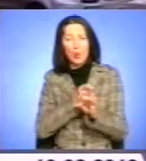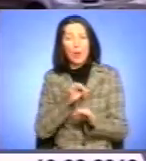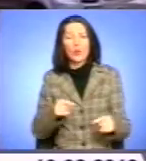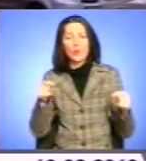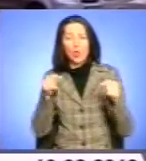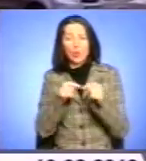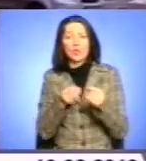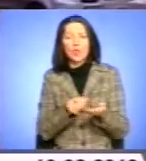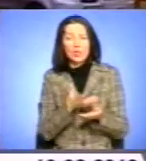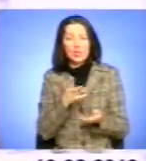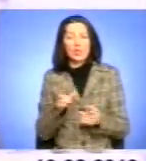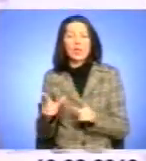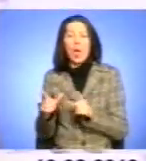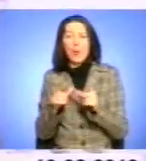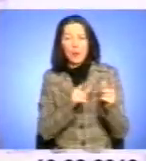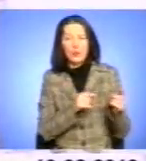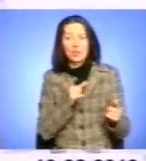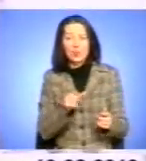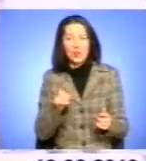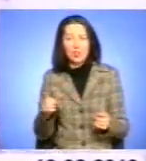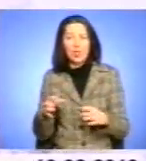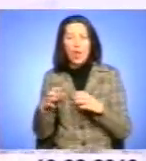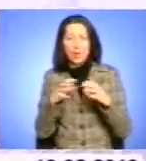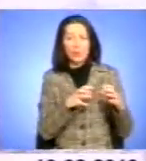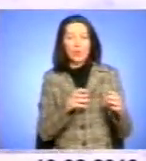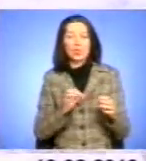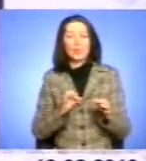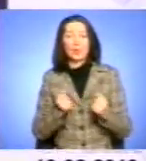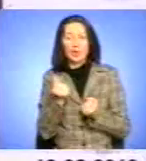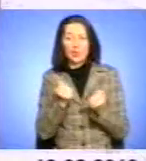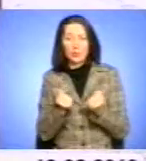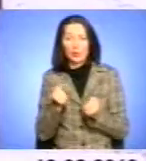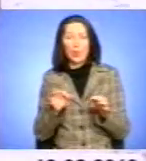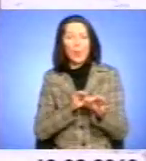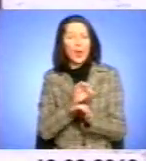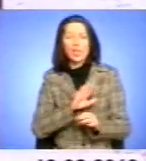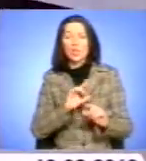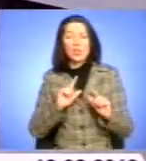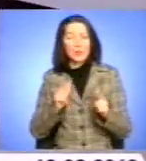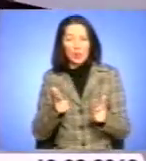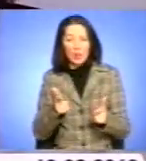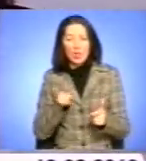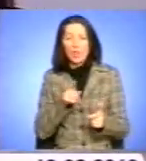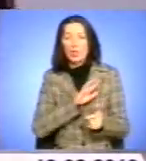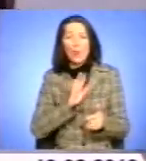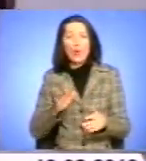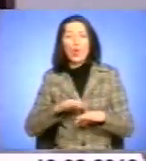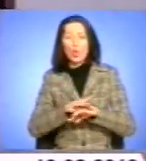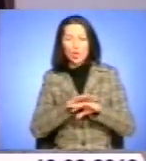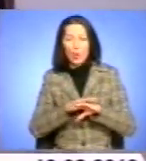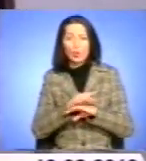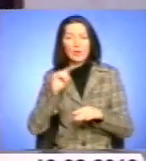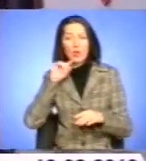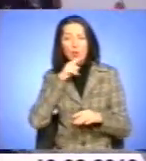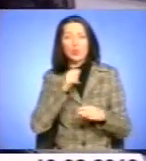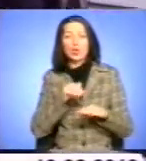на перевезення пасажирів автомобільним транспортом. Однак проект не погодили, оскільки у ньому не було розрахунків та економічного